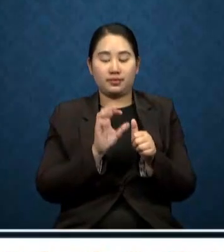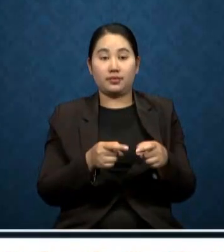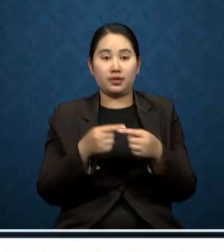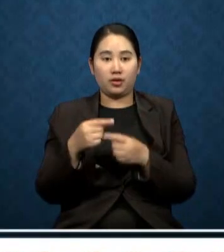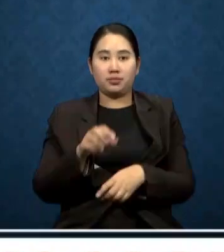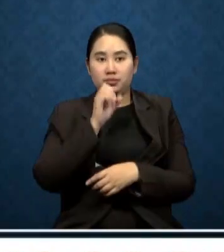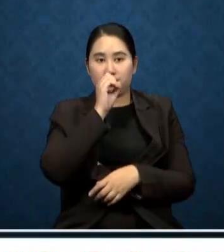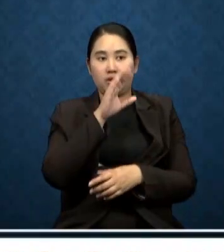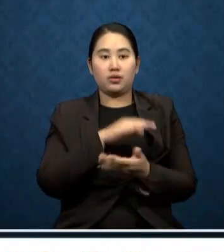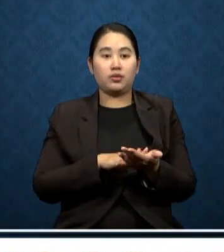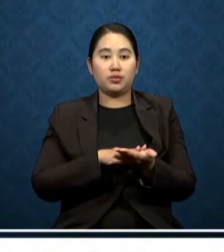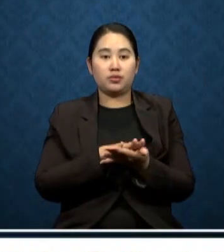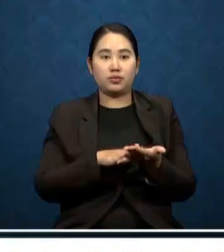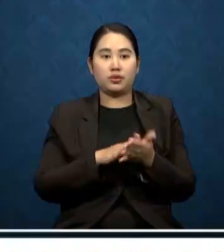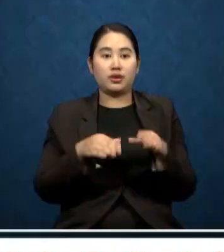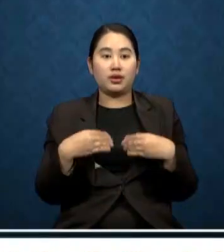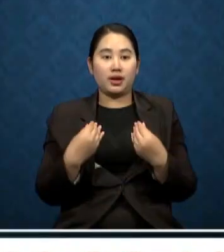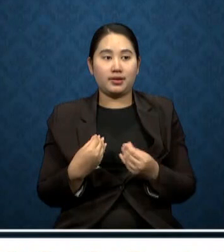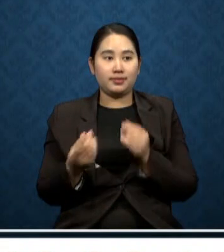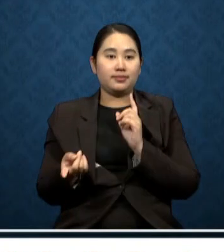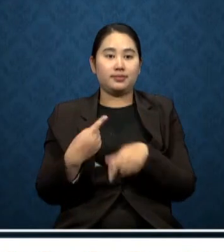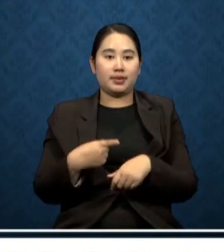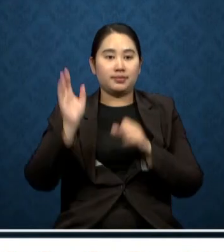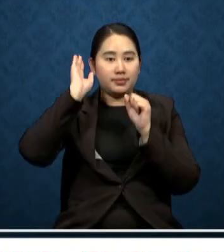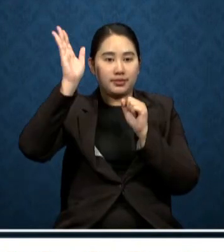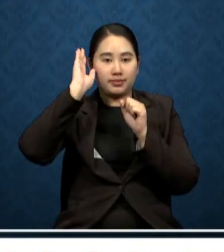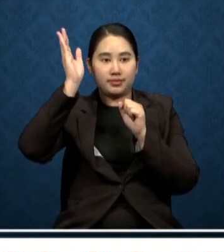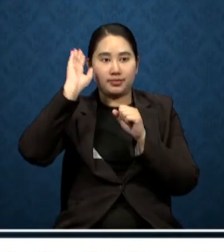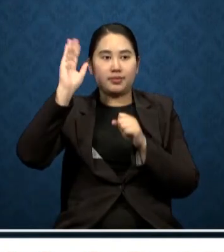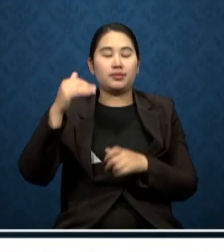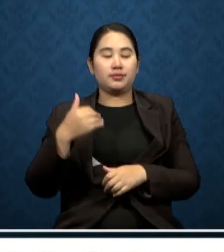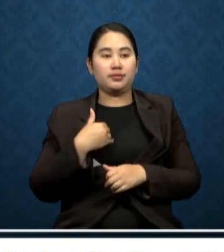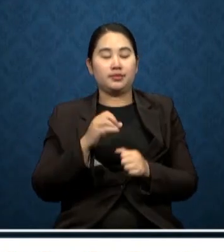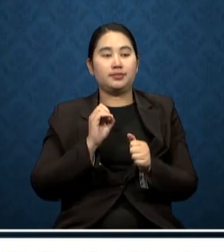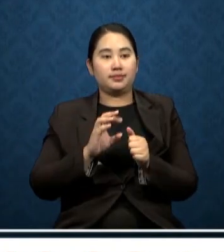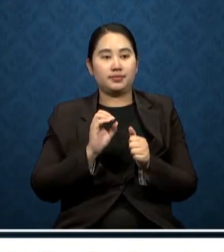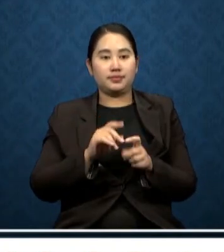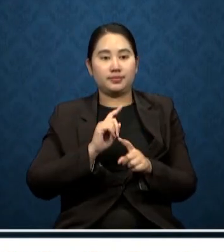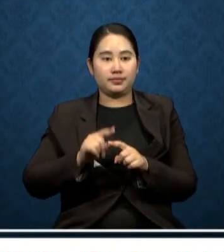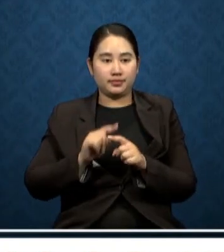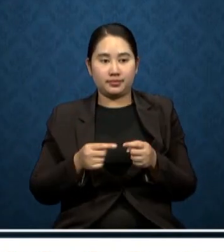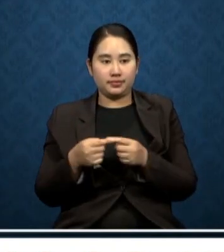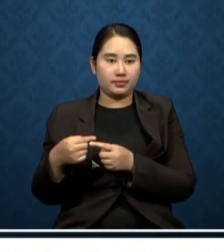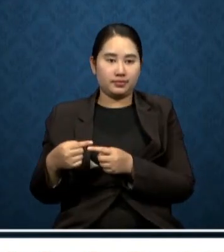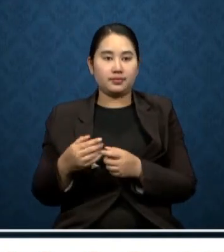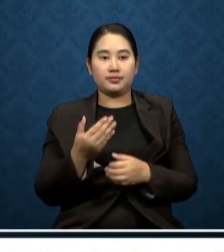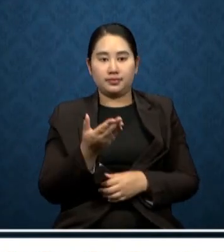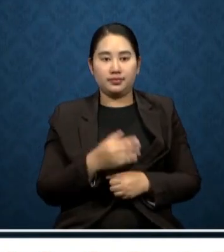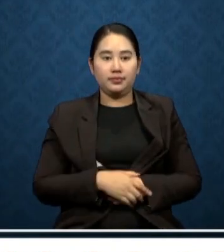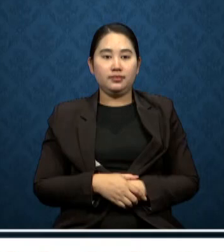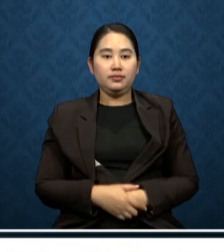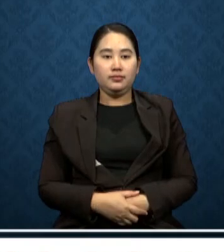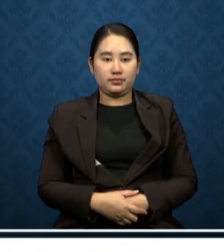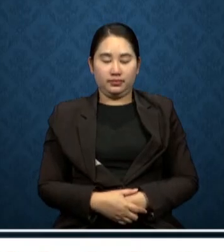ธรมธานได้ให้่านสุวนีศิิเวชภัฑครับได้คุณนำเสริน ข้อเสรนอันนะครับ ต่อไปครับข้าญาธรรธคร